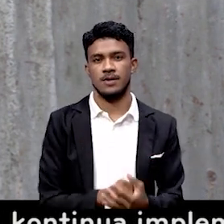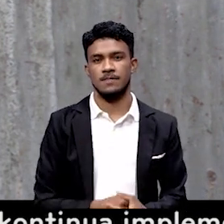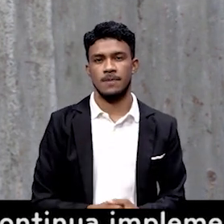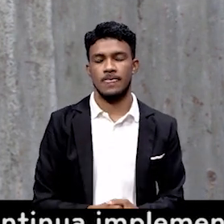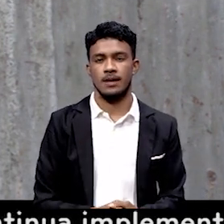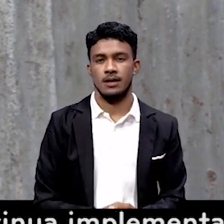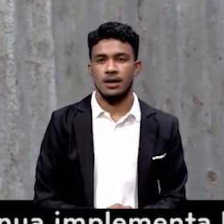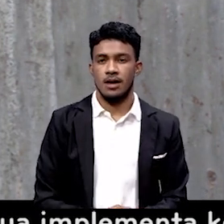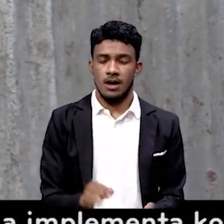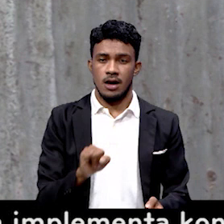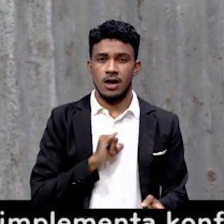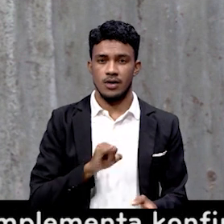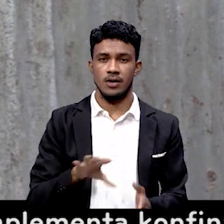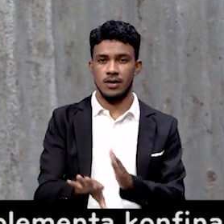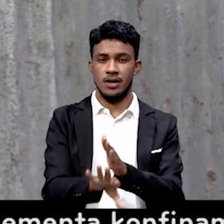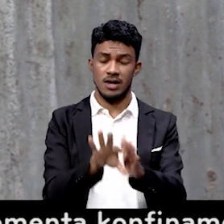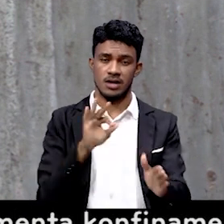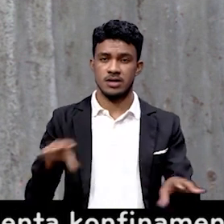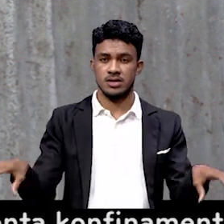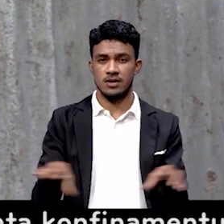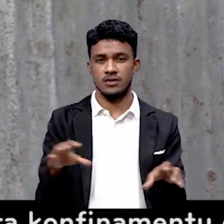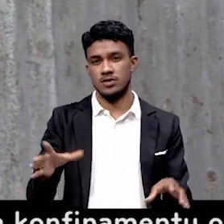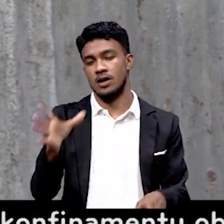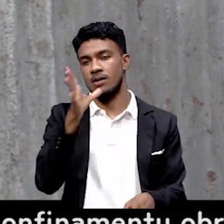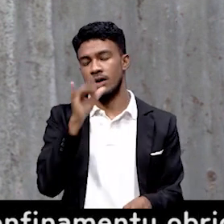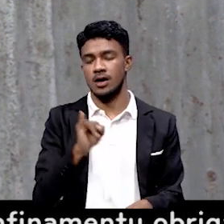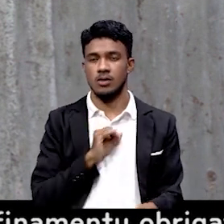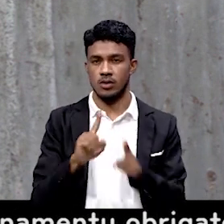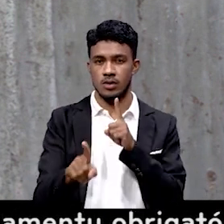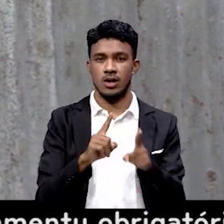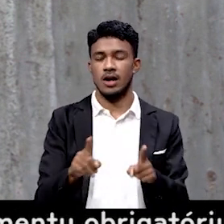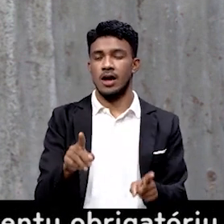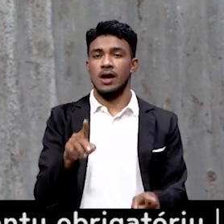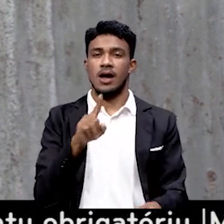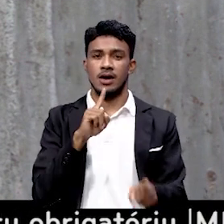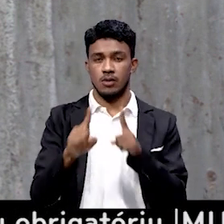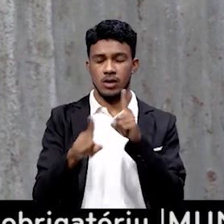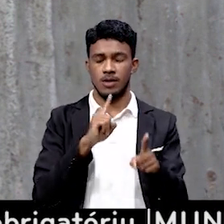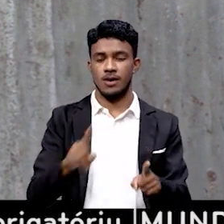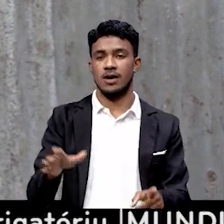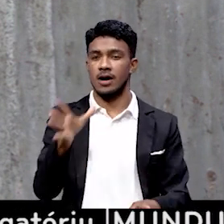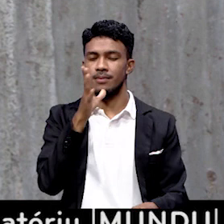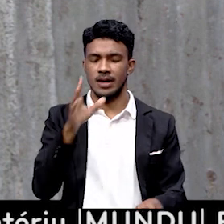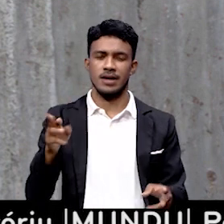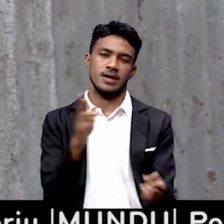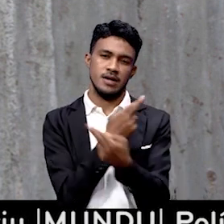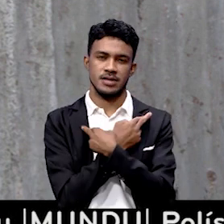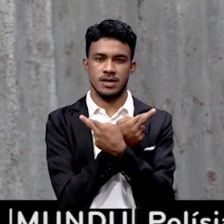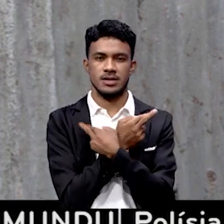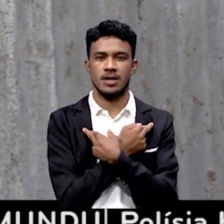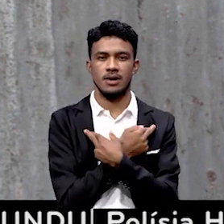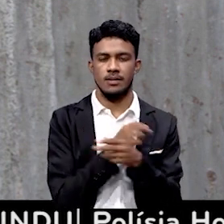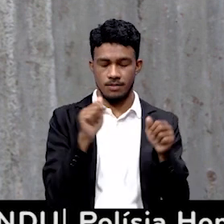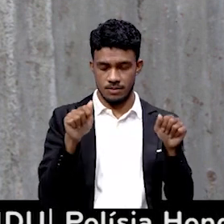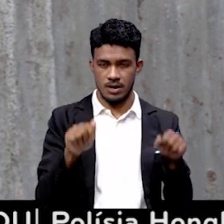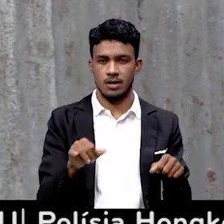Karena kau hetan servisu tambah ama dalam rumah hau dia ama tenser diskansa. Diskansa makas paruh dibel hetan uan hau